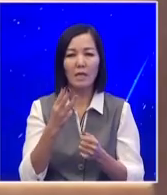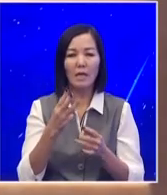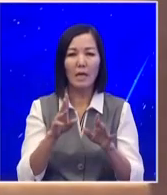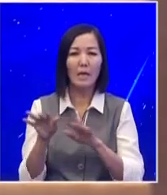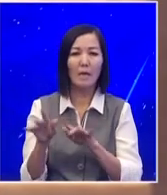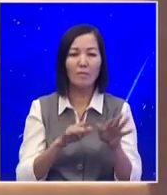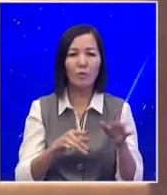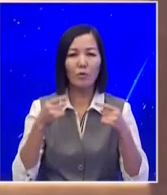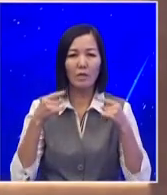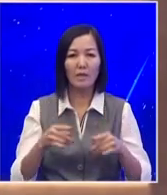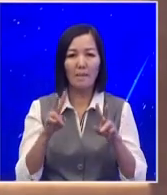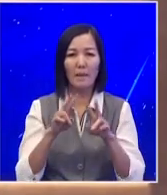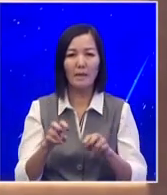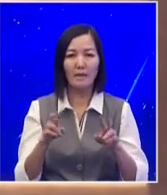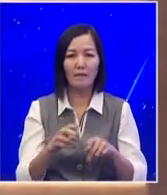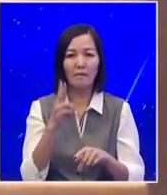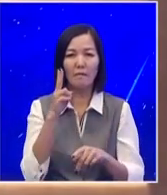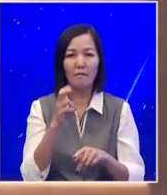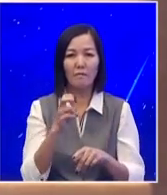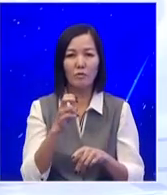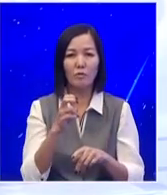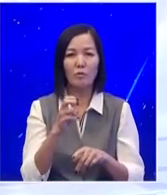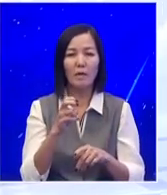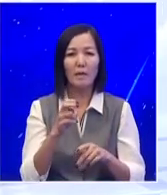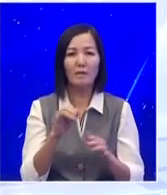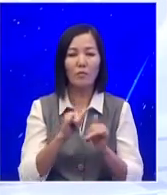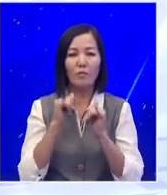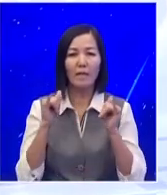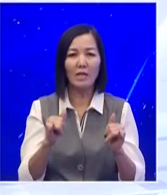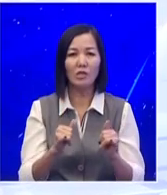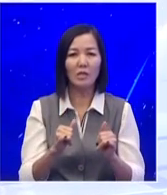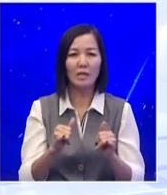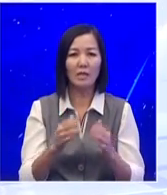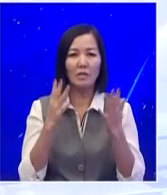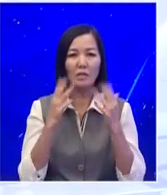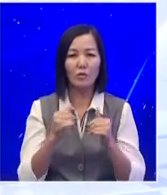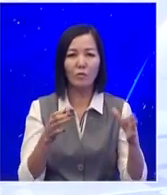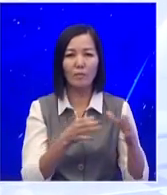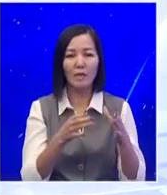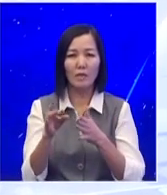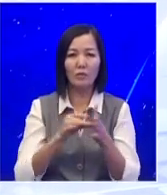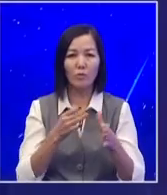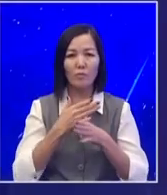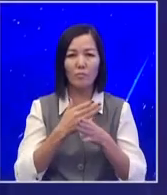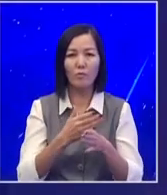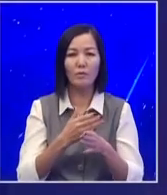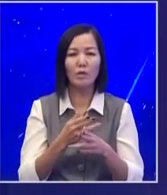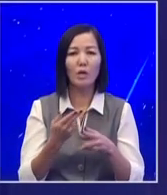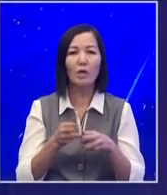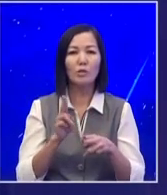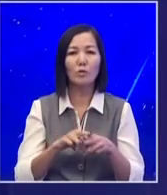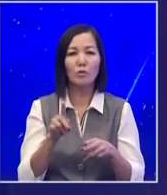ИВЛ. Приобретены и 3 компьютерных томографа. До 205 увеличено и число бригад скорой медицинской